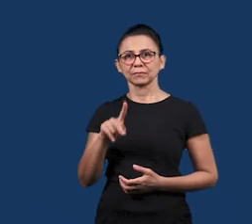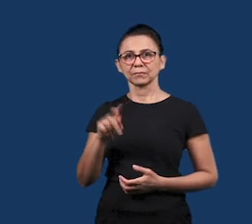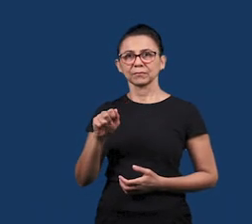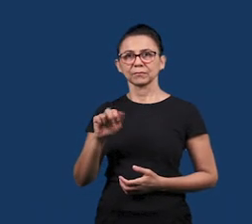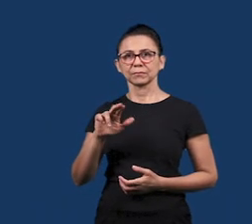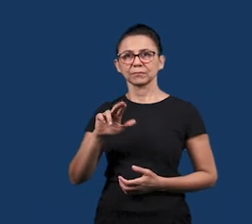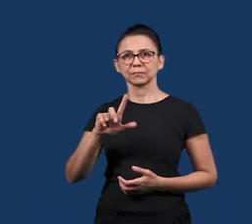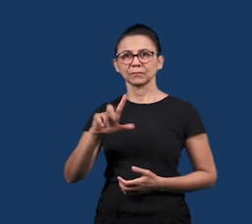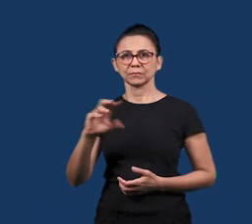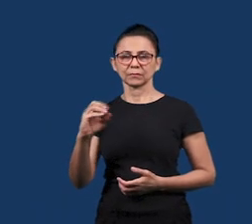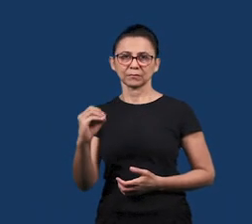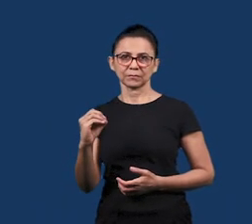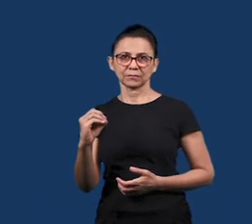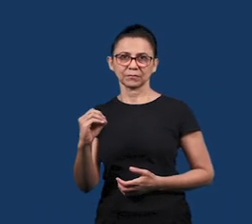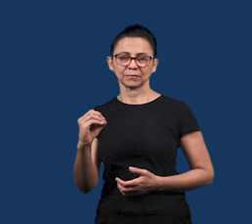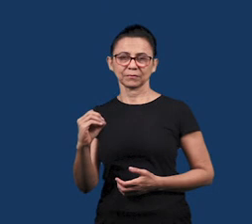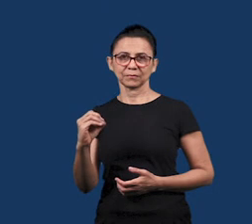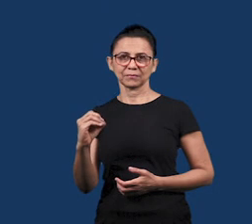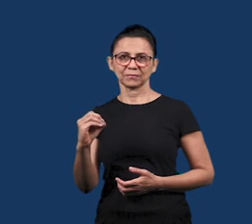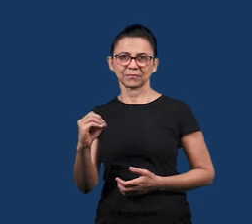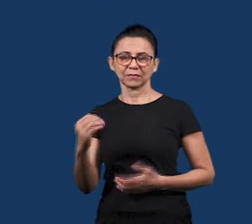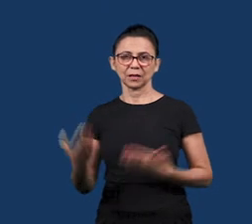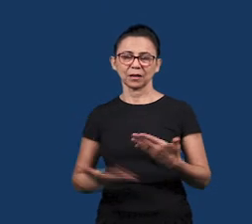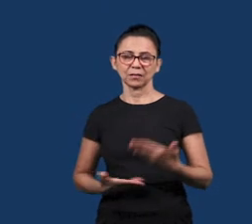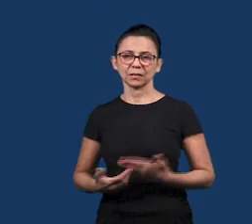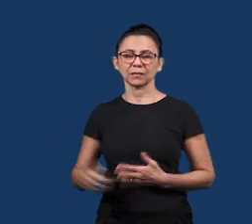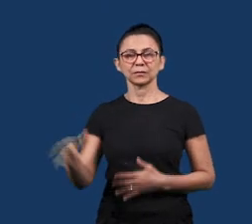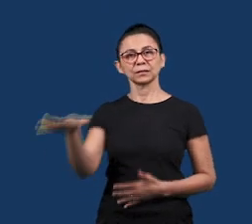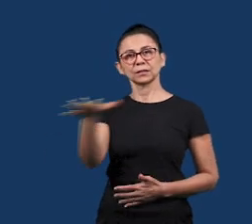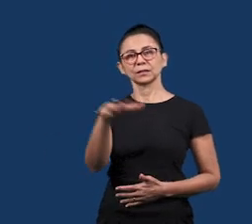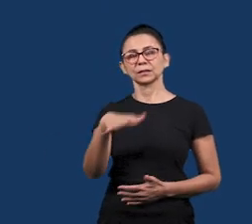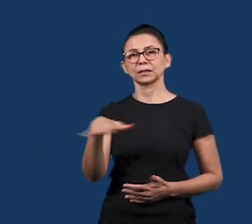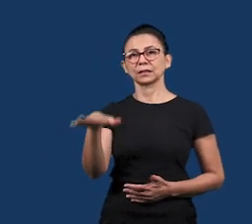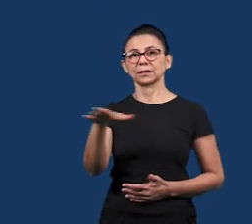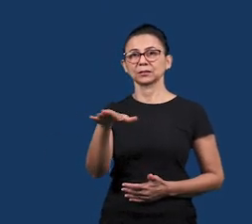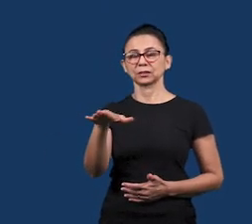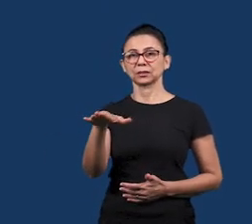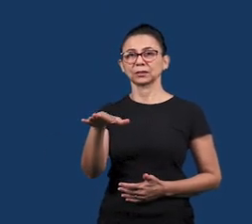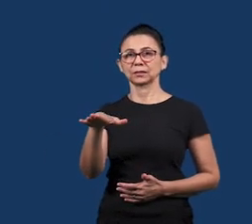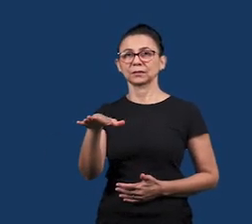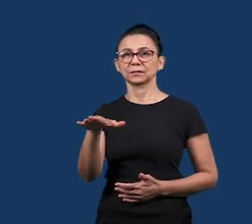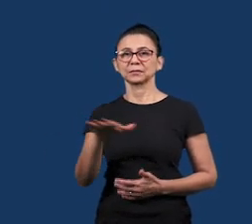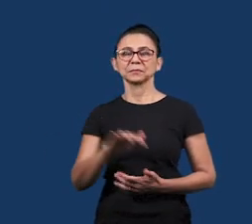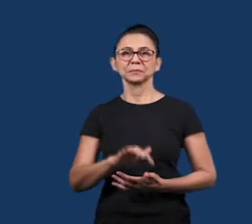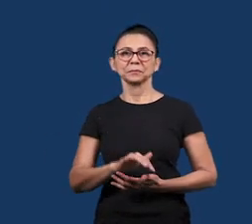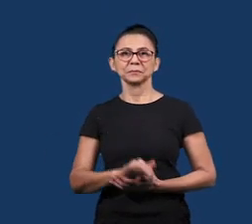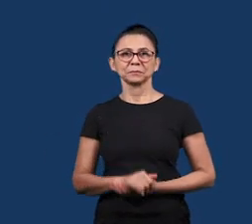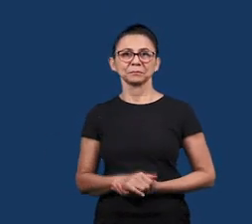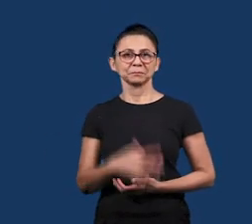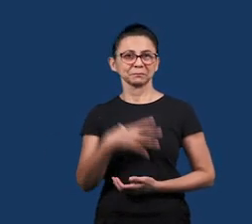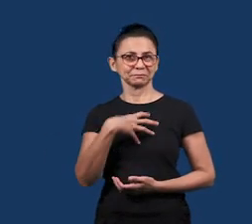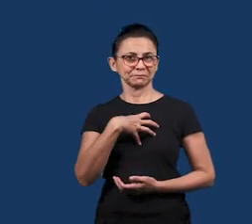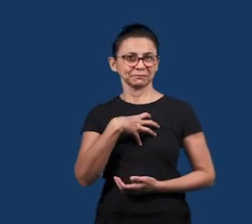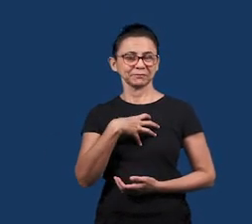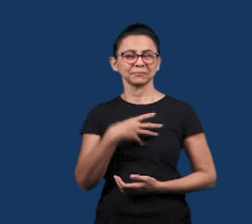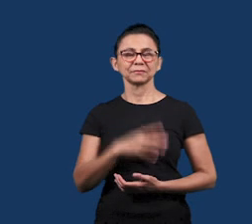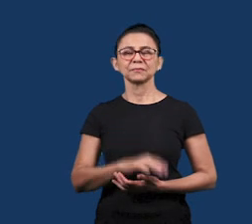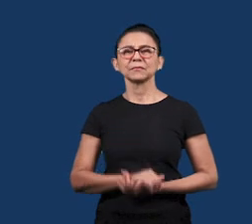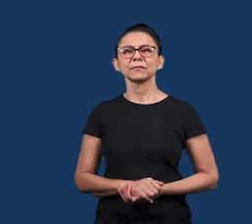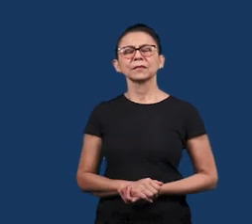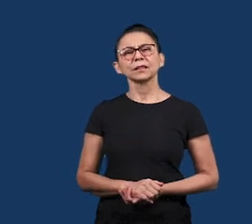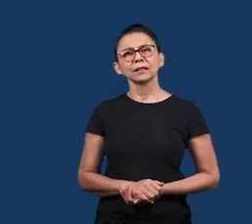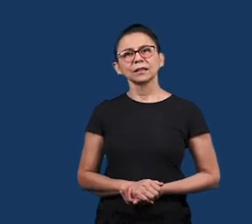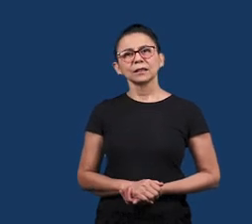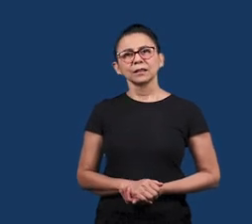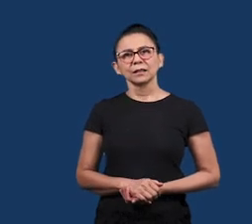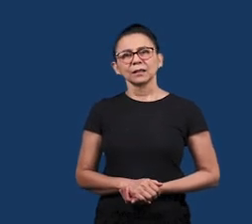Пасторское послание. Послание Паулу Пирис, церкви Итамаражу, штат Баия. Возлюбленные братья и